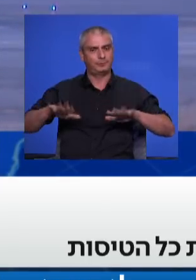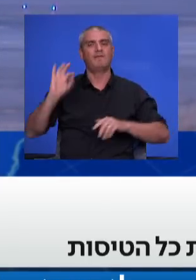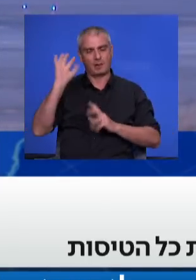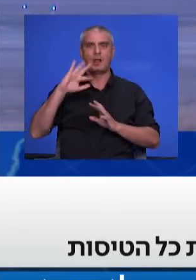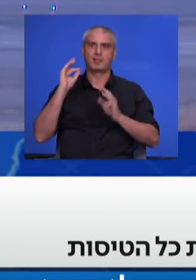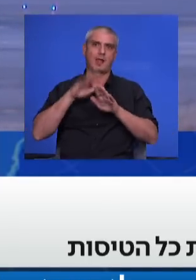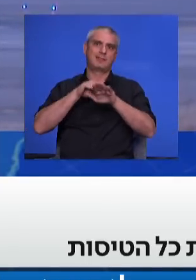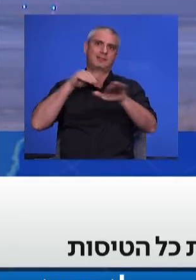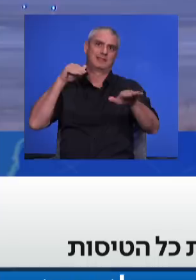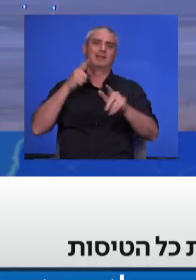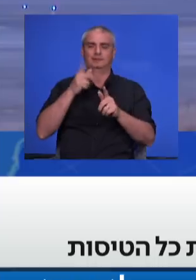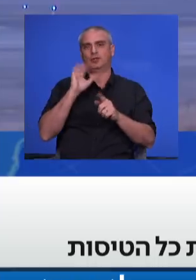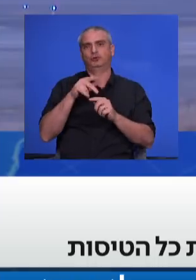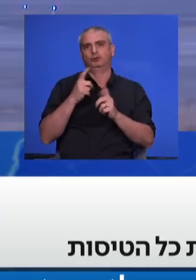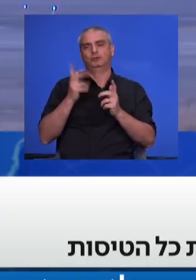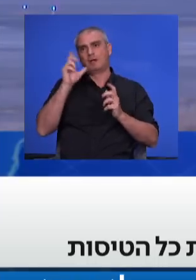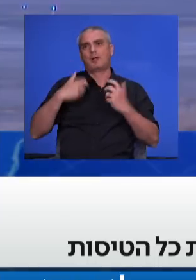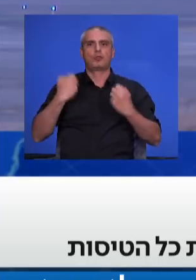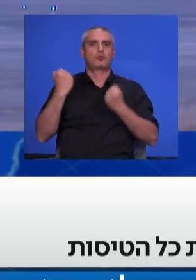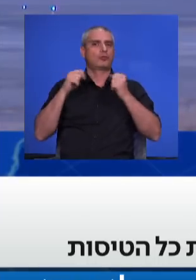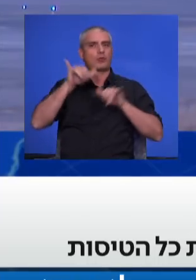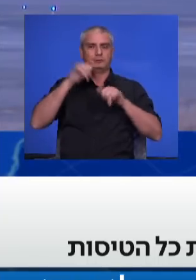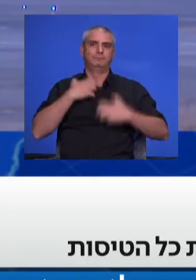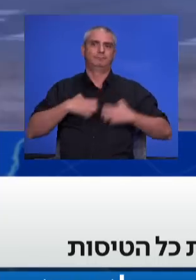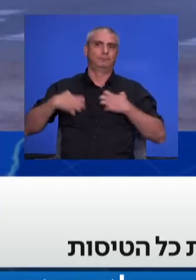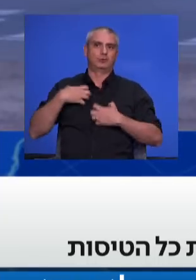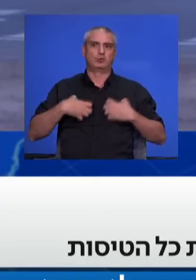משמעותי, ולא מעט נושאים מתוסכלים. בואו נראה אותם.